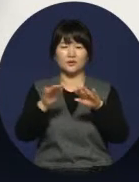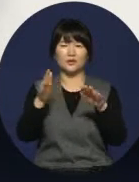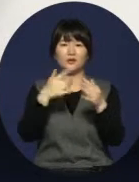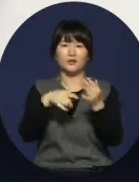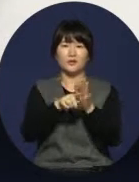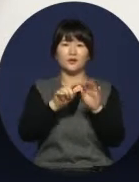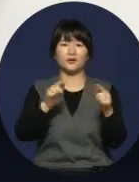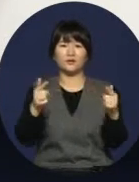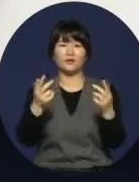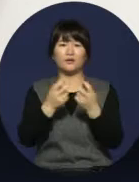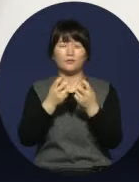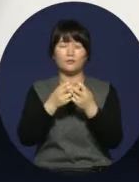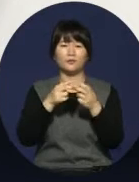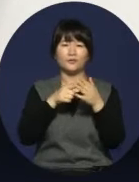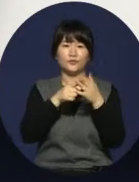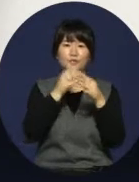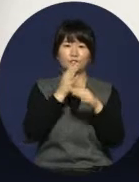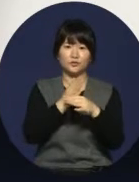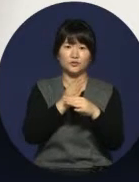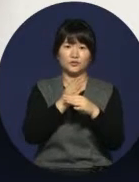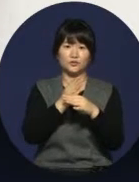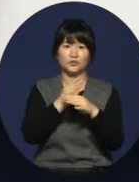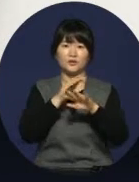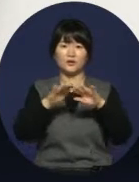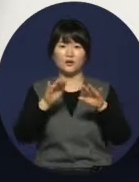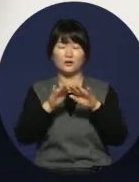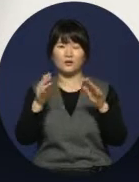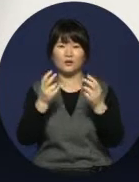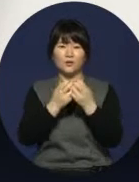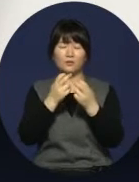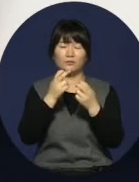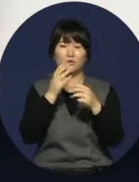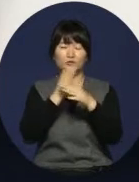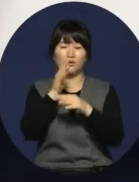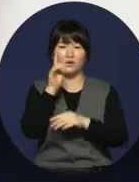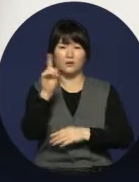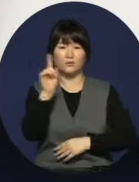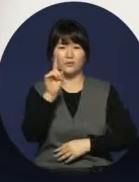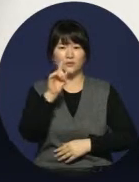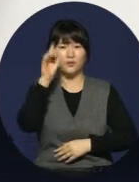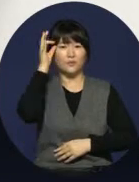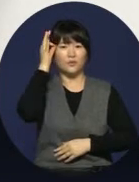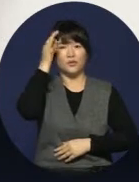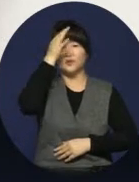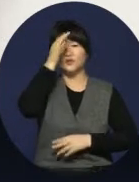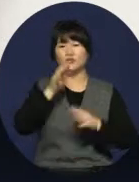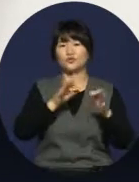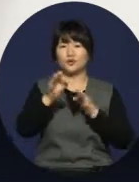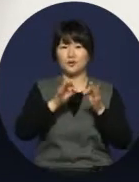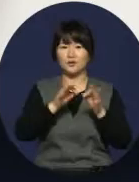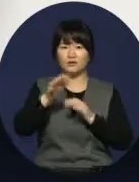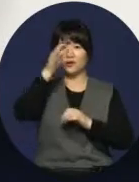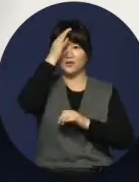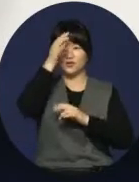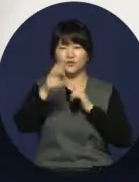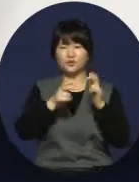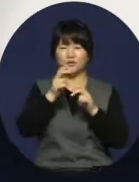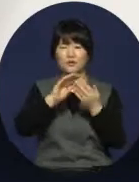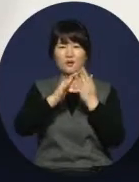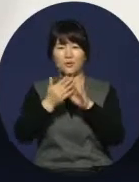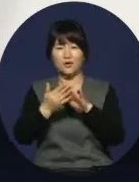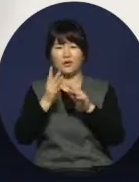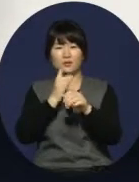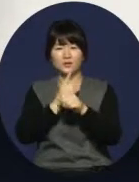해결을 위해 다양한 방안을 추진하고 있는데요. 그 중에 하나가 바로 포항 기술장터입니다. 기술 사업화의 꽃을